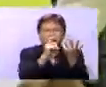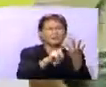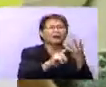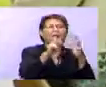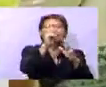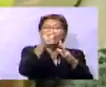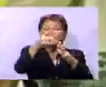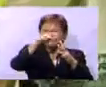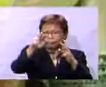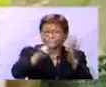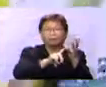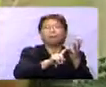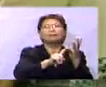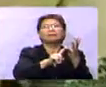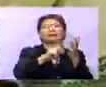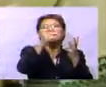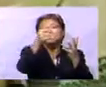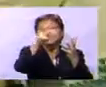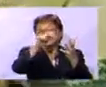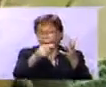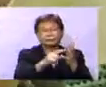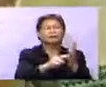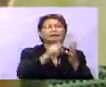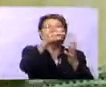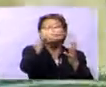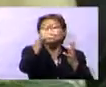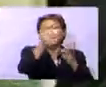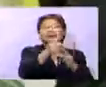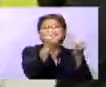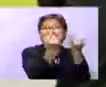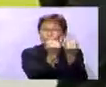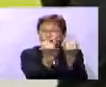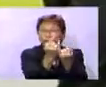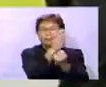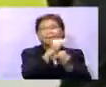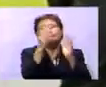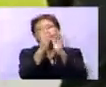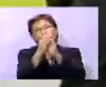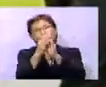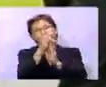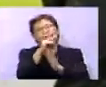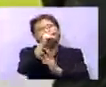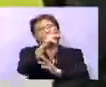Daerah Kampar, Majlis Daerah Kerian, Majlis Perbandaran Teluk Intan dan Majlis Perbandaran Kuala Kangsar.